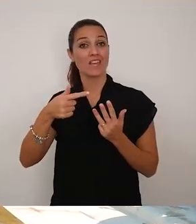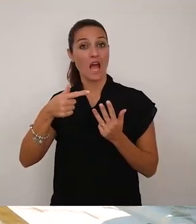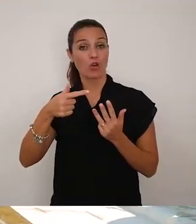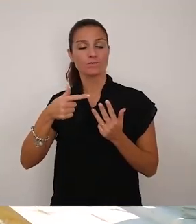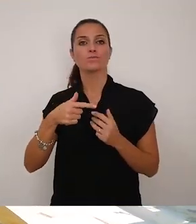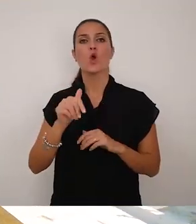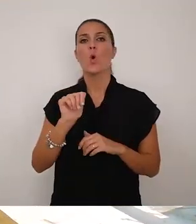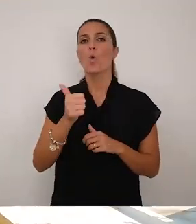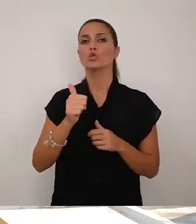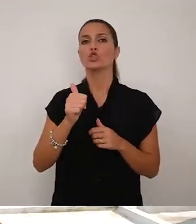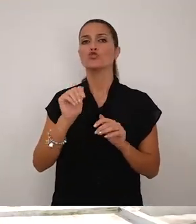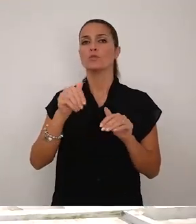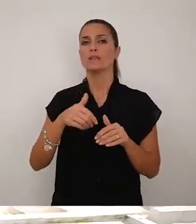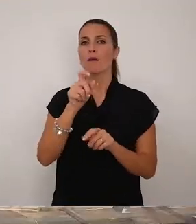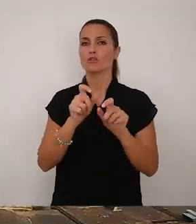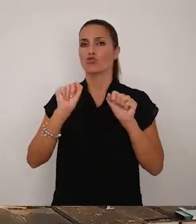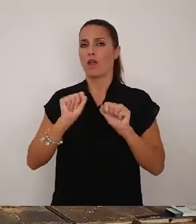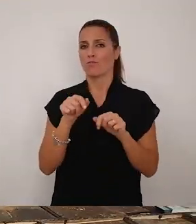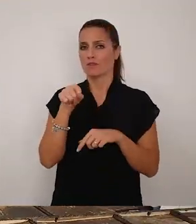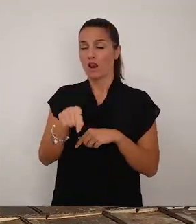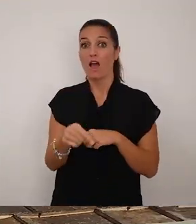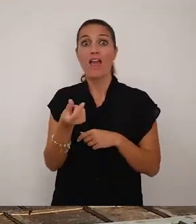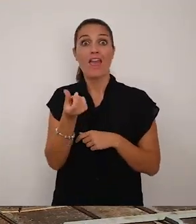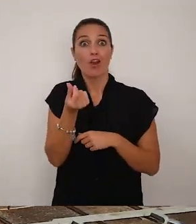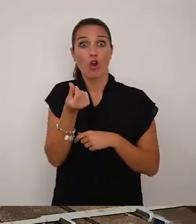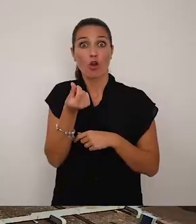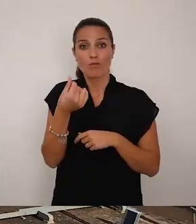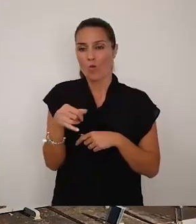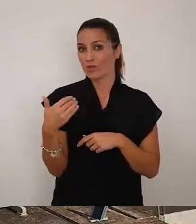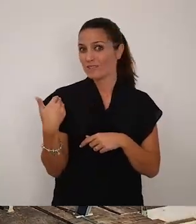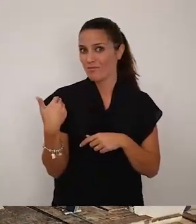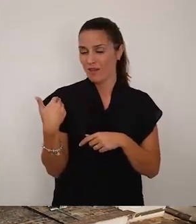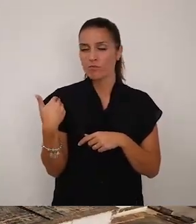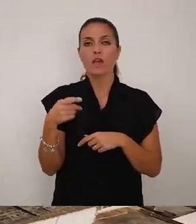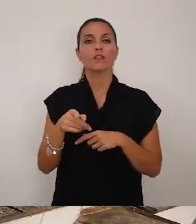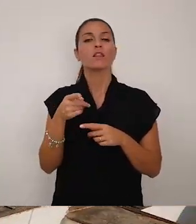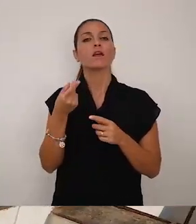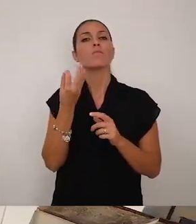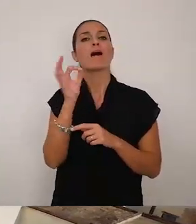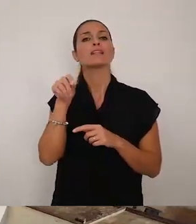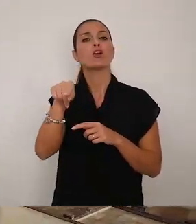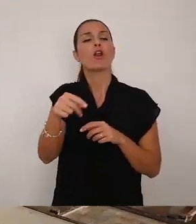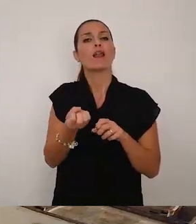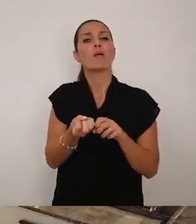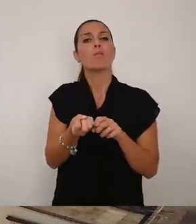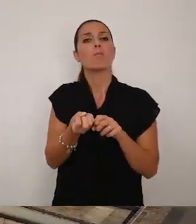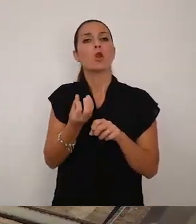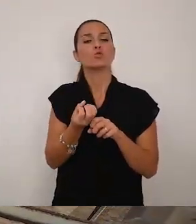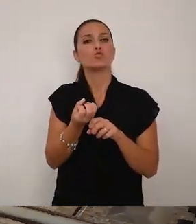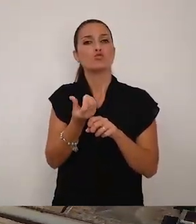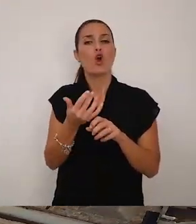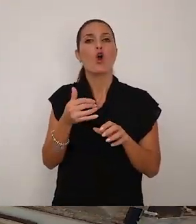La città conta più di 11.000 abitanti e la sua economia negli ultimi anni si è sviluppata nel terziario, in particolar